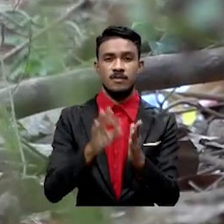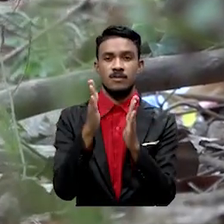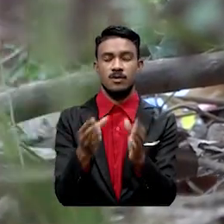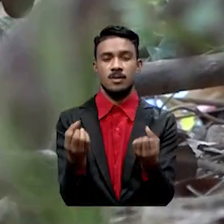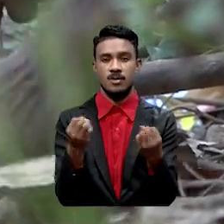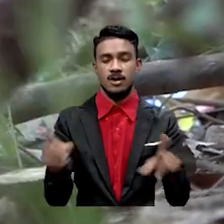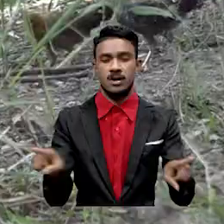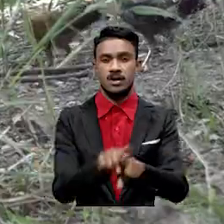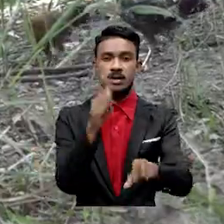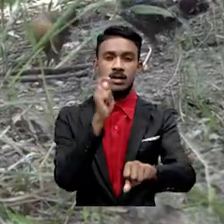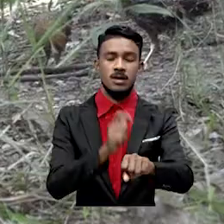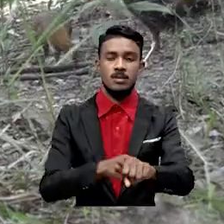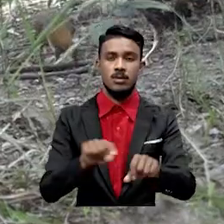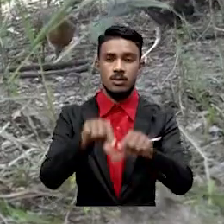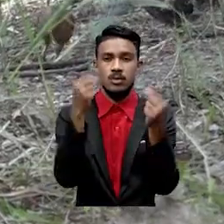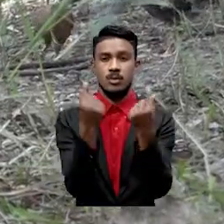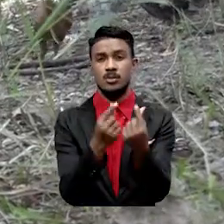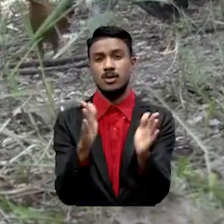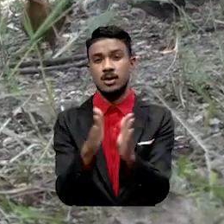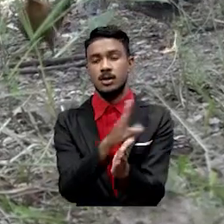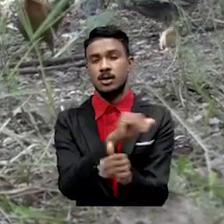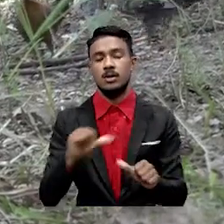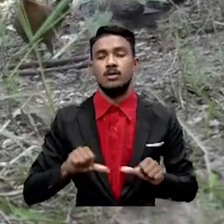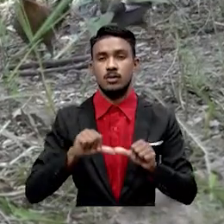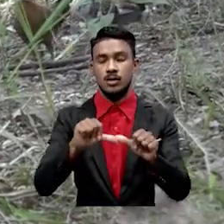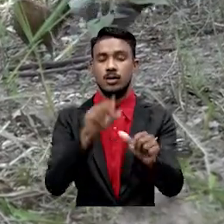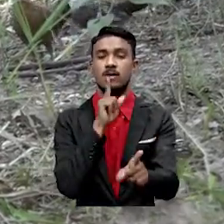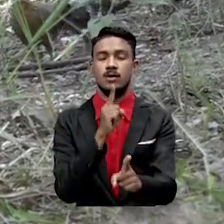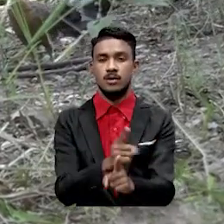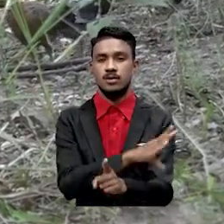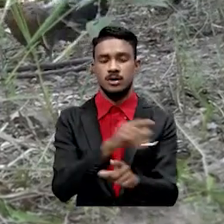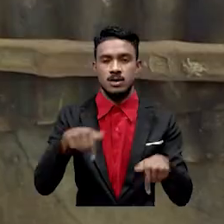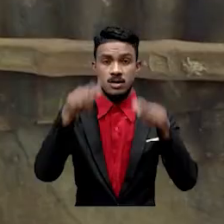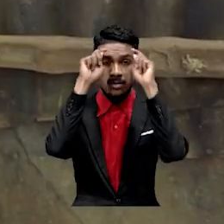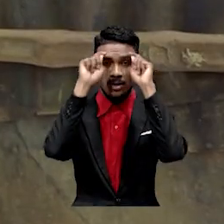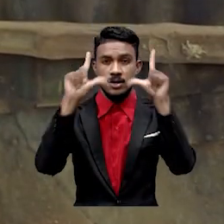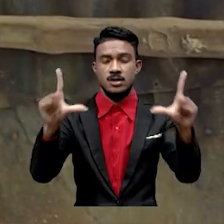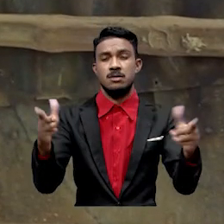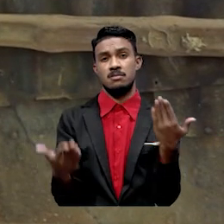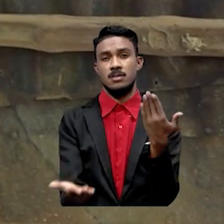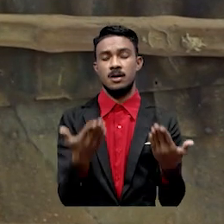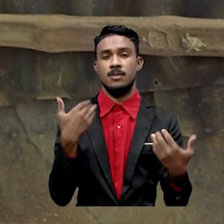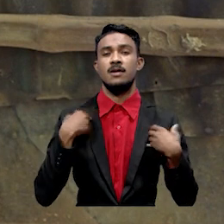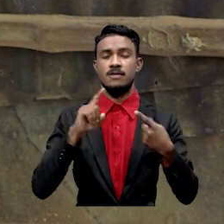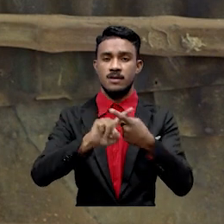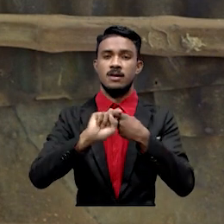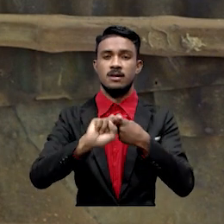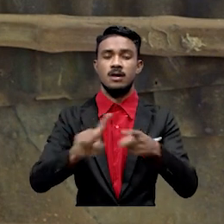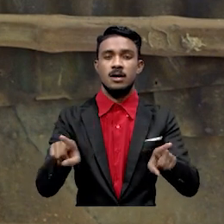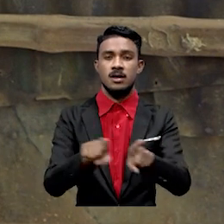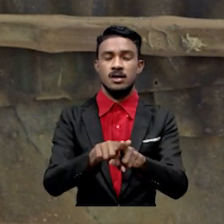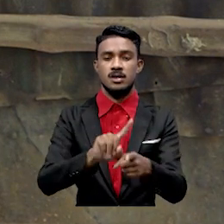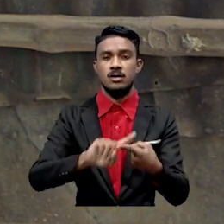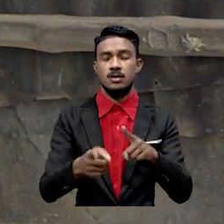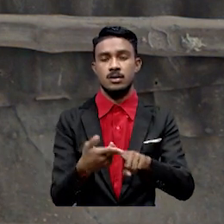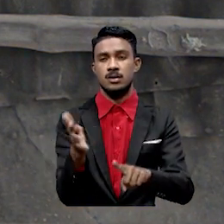tempo hanesan grupo ki kuangida. Continua moris ia realidade seluk ia Timor Leste. Buat nebe kesi ita nudar sociedade ia Timor